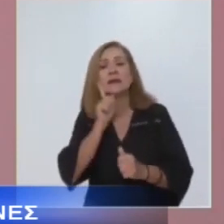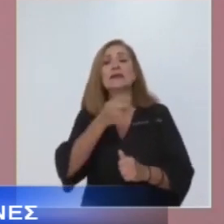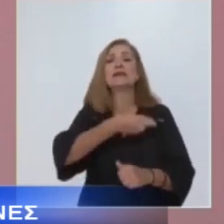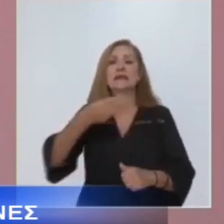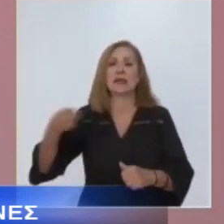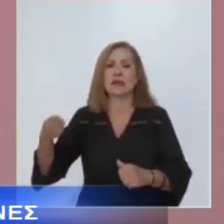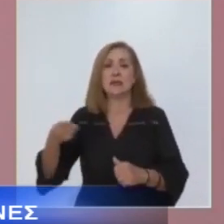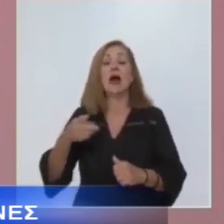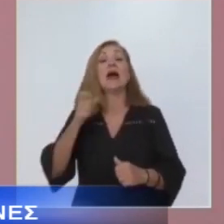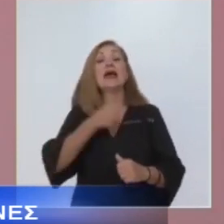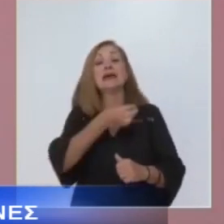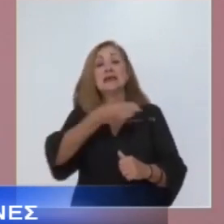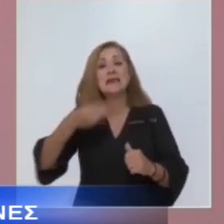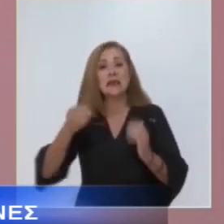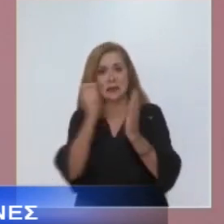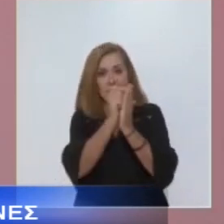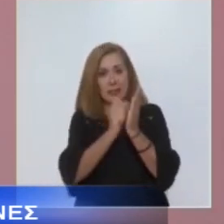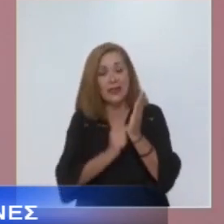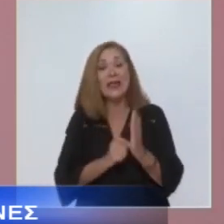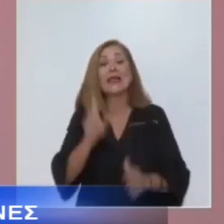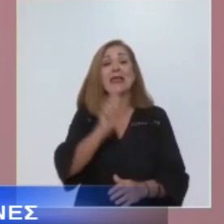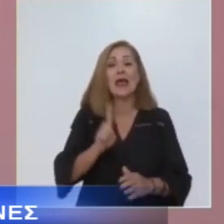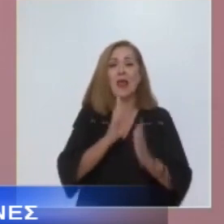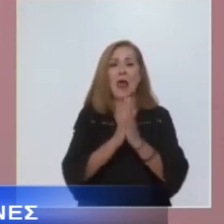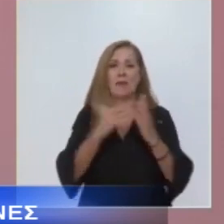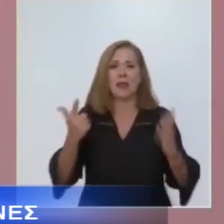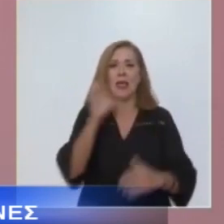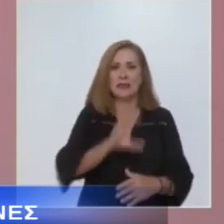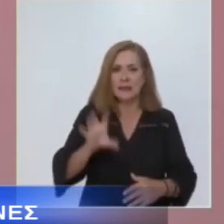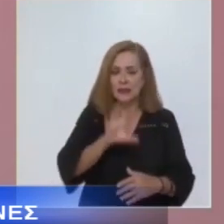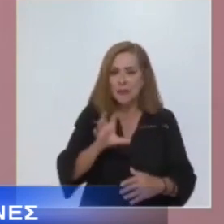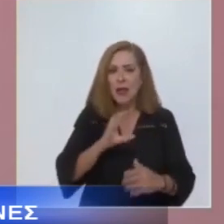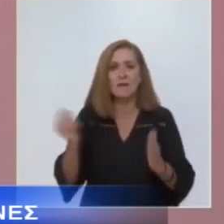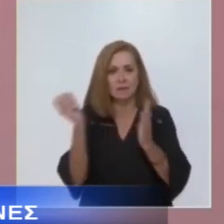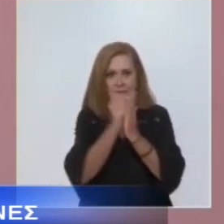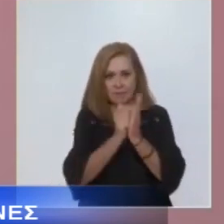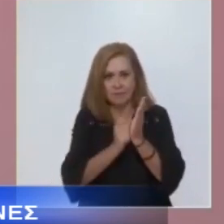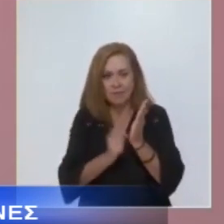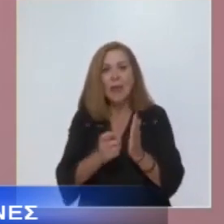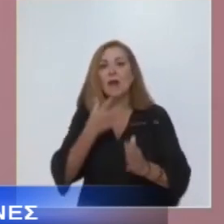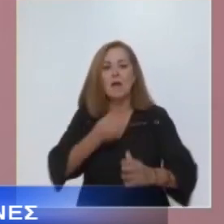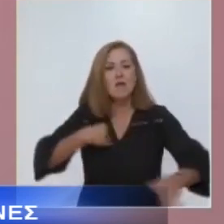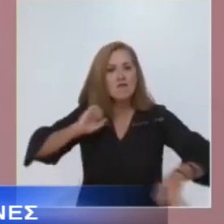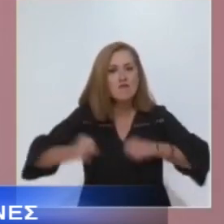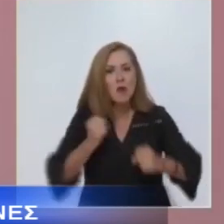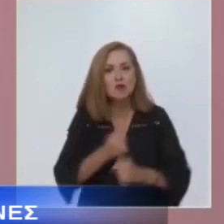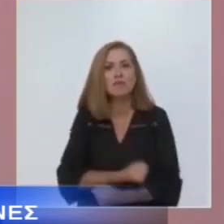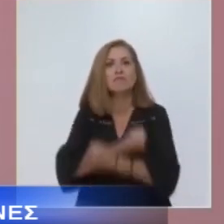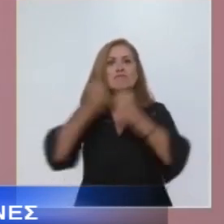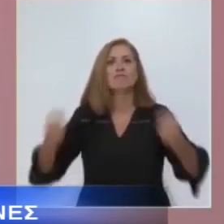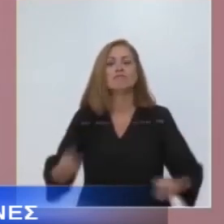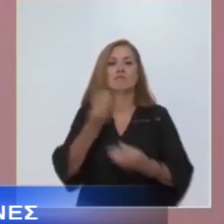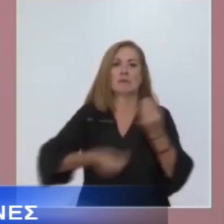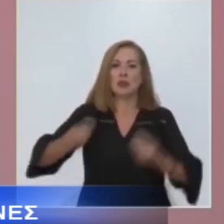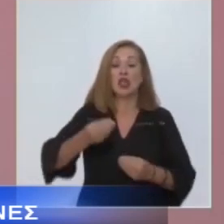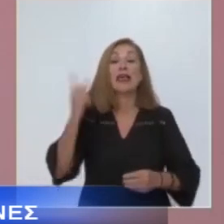γραφτούν στο ΣΥΡΙΖΑ την Κυριακή 17 Σεπτεμβρίου για να δυναμώσουμε τον αγώνα μας, να υπερασπιστούμε τα δικαιώματα της κοινωνίας,